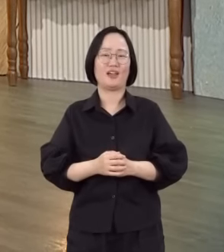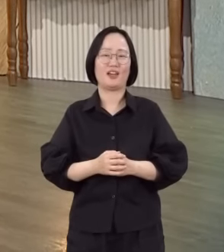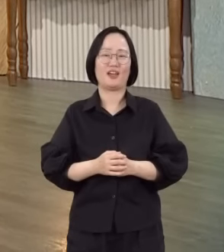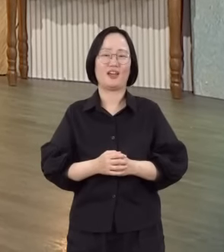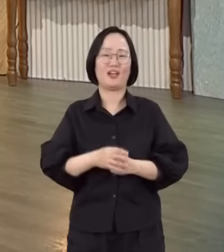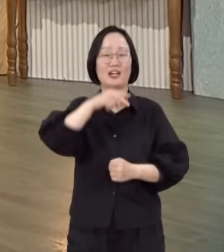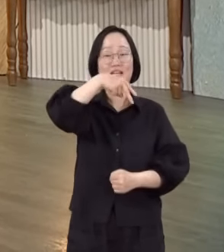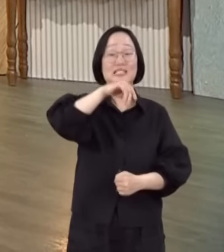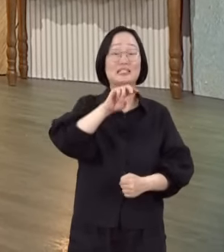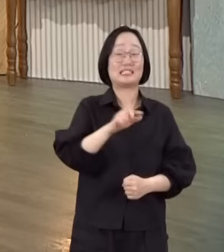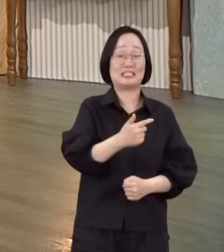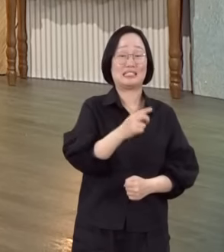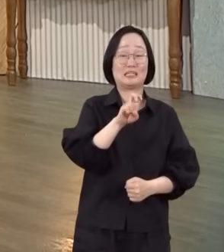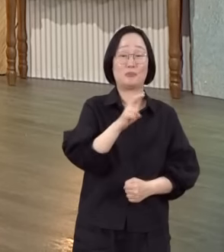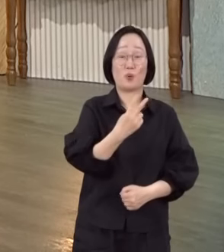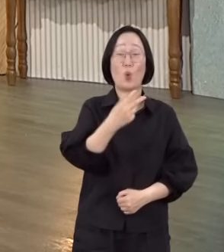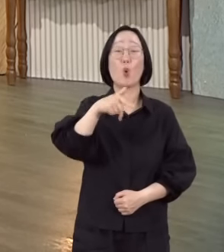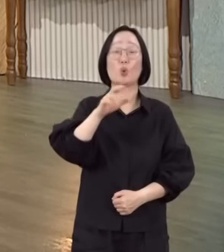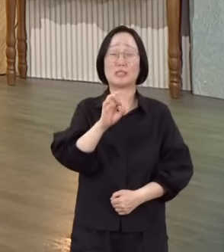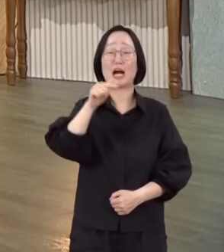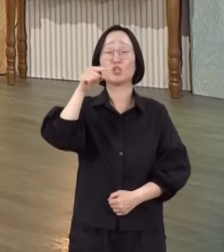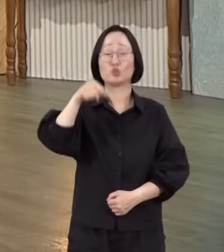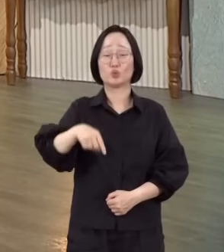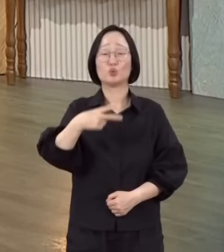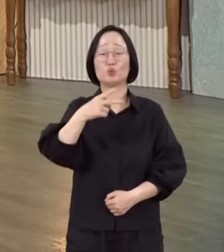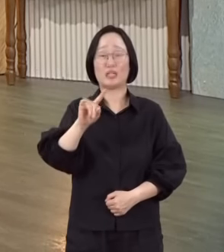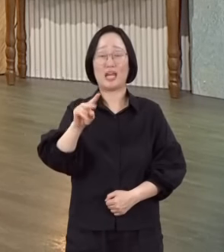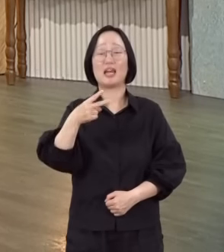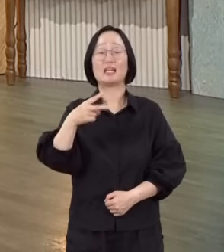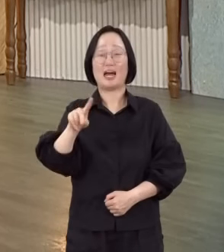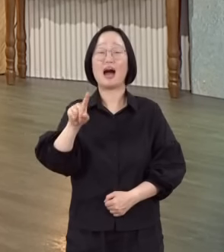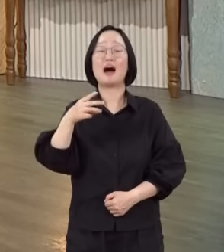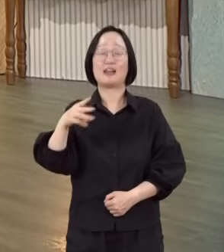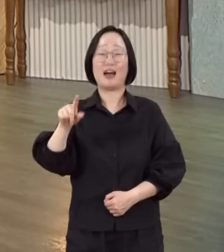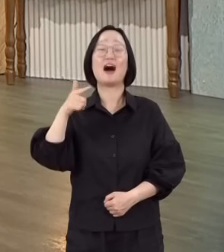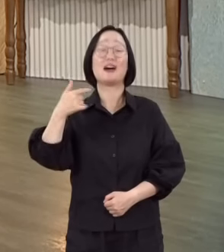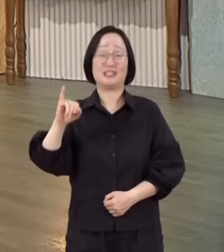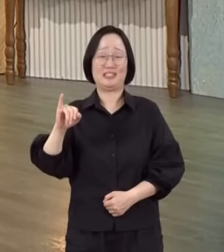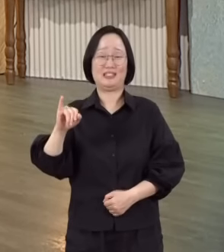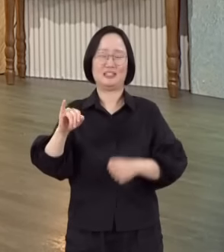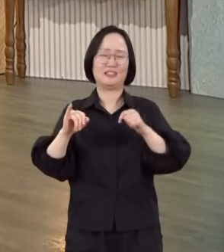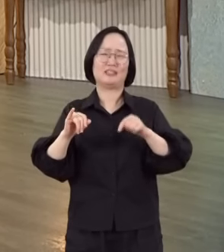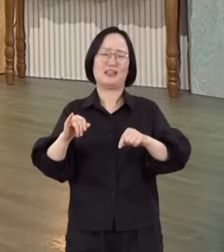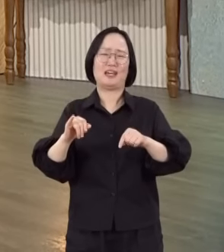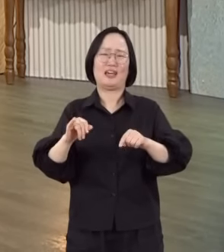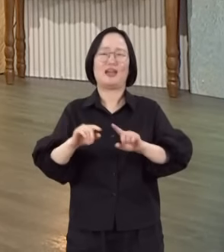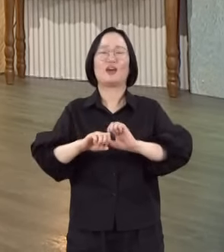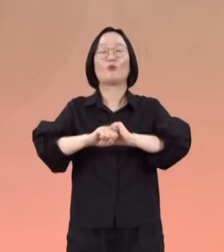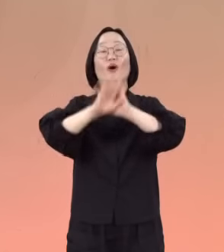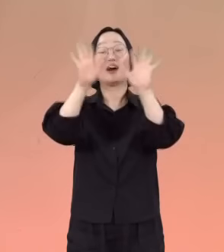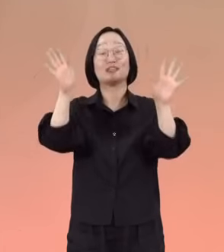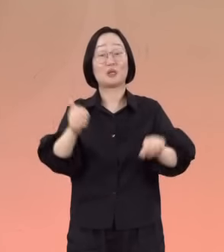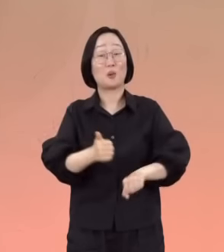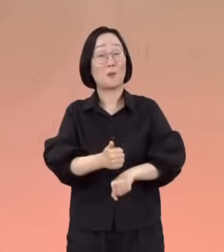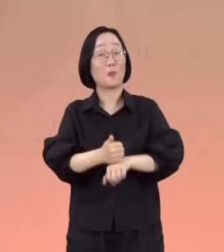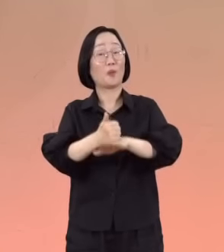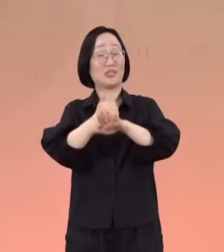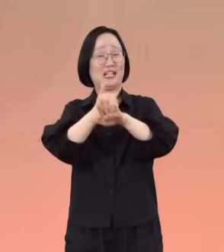경이고 신묘장구 대단하니까 관세음보살님을 상징하는 주문이많아요 그래서